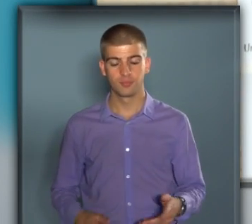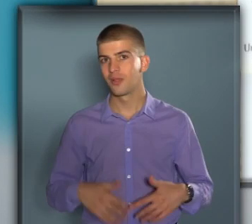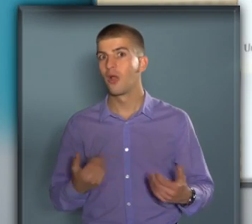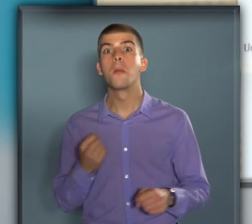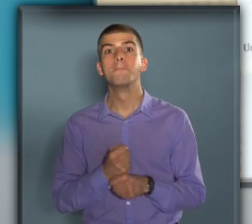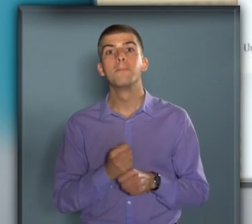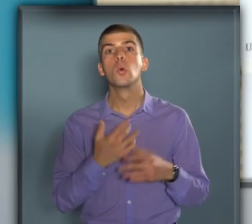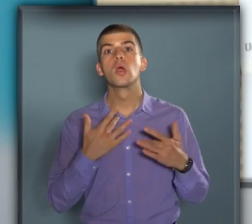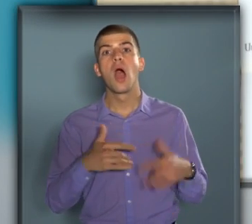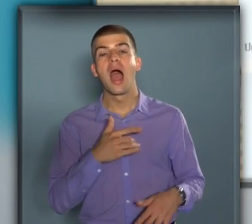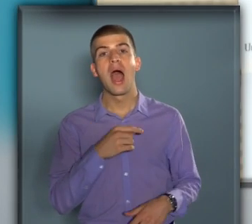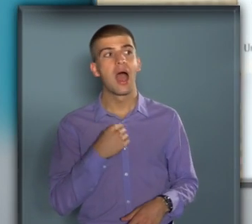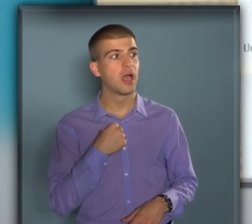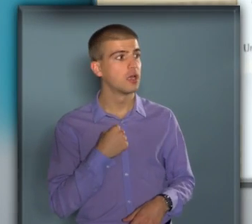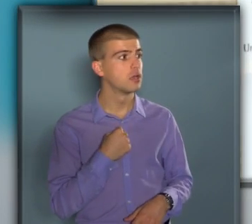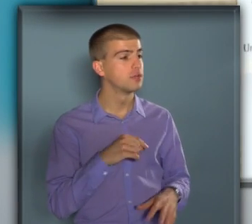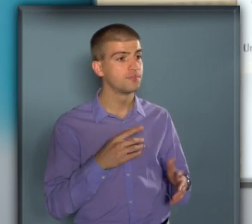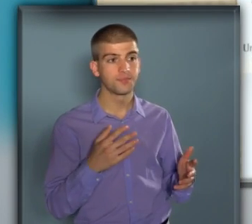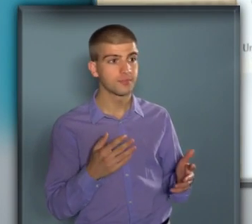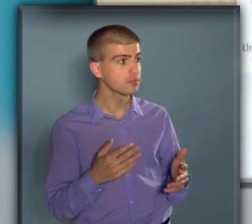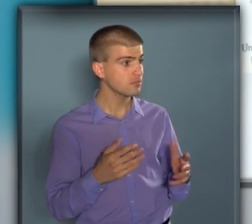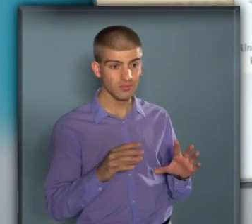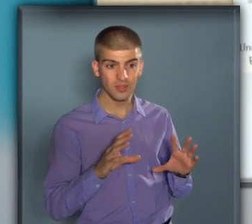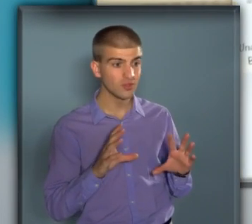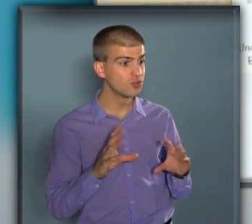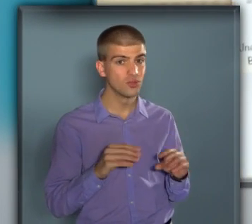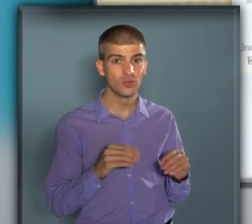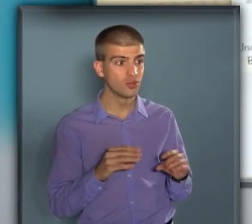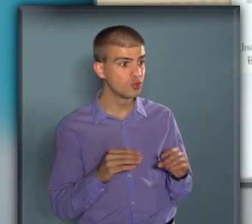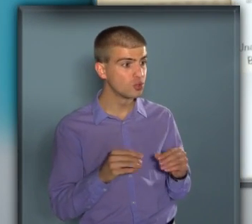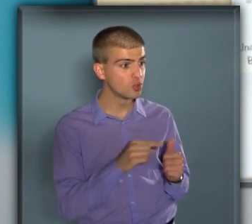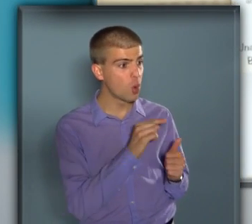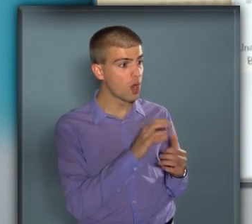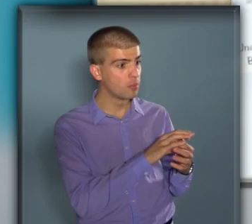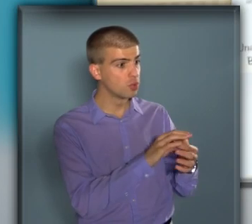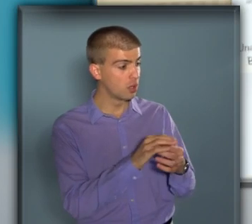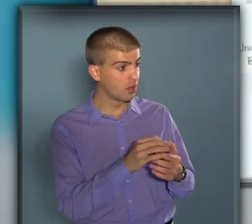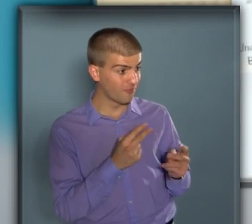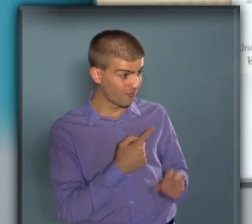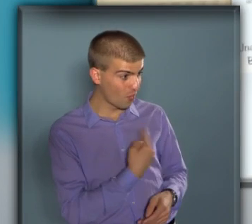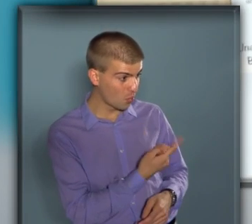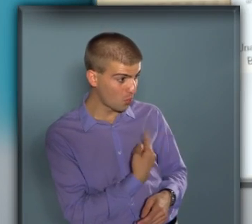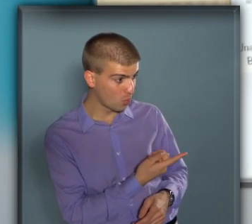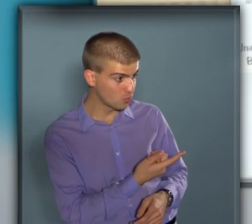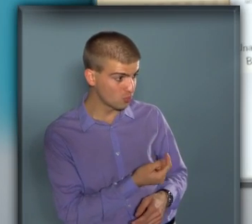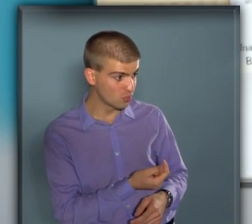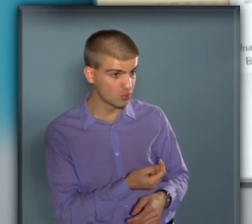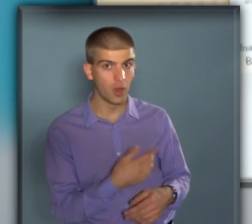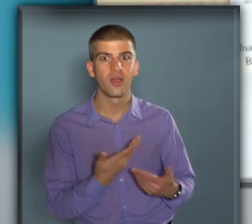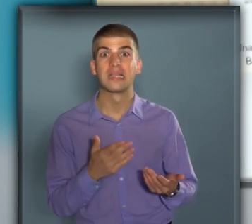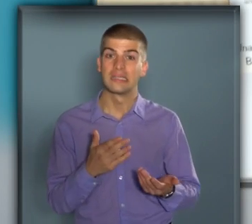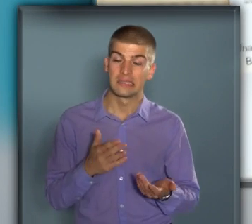munkahelyén, hogy sok tekintetben megkérdőjeleződik, hogy fontos-e ez a kapcsolat, ne adj Isten, valaki így érzi